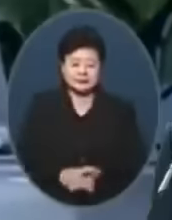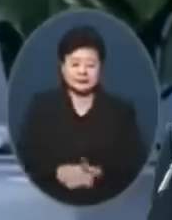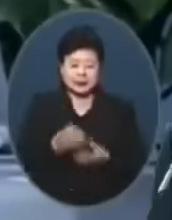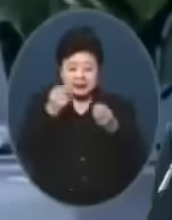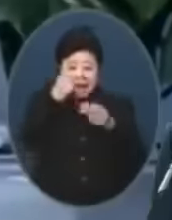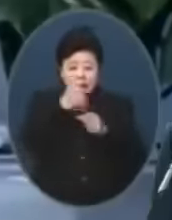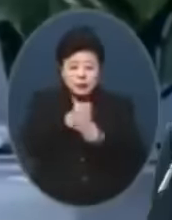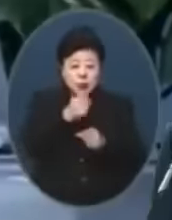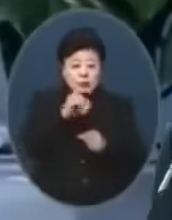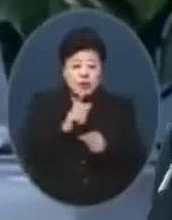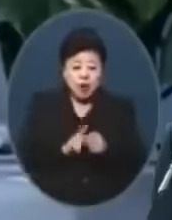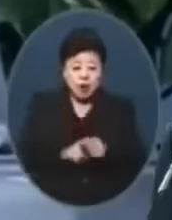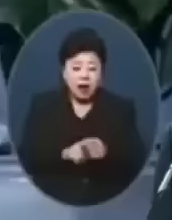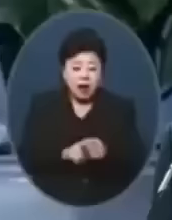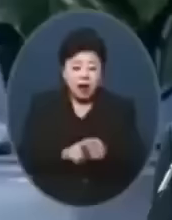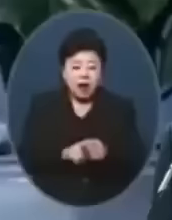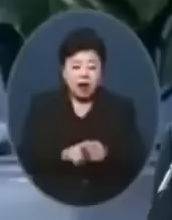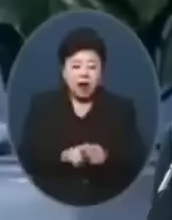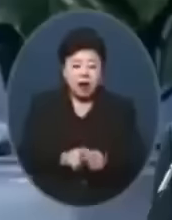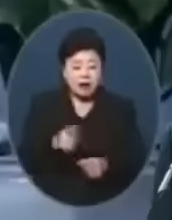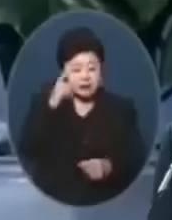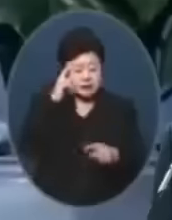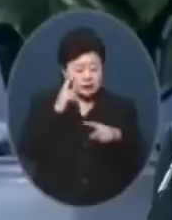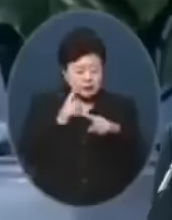창조적인 긍정적인